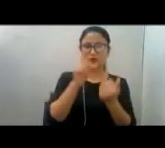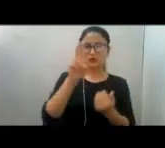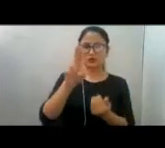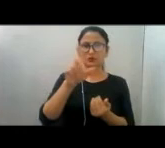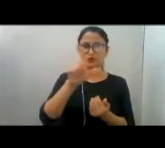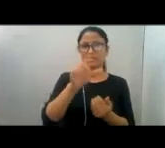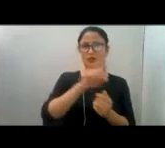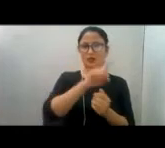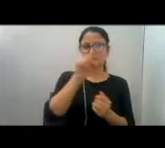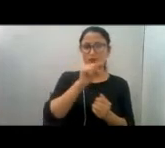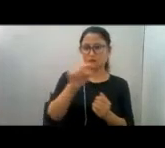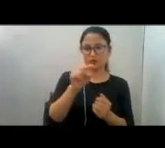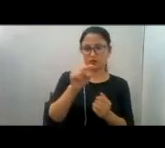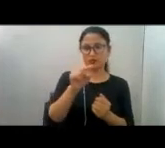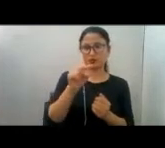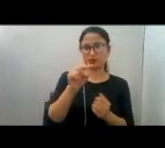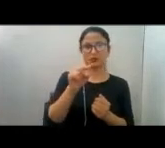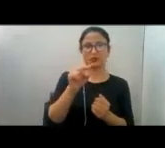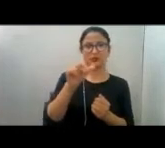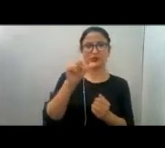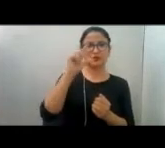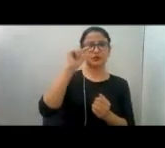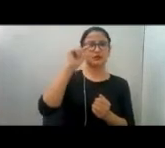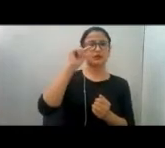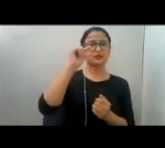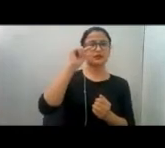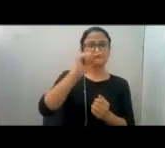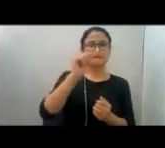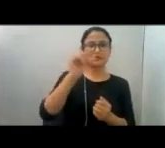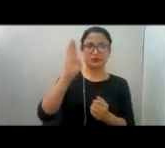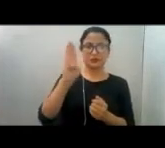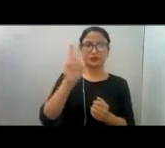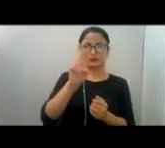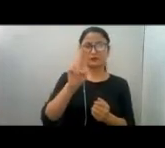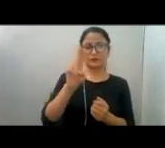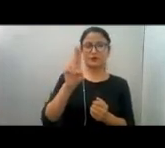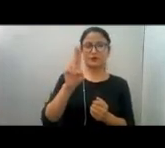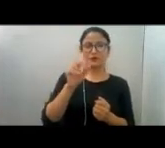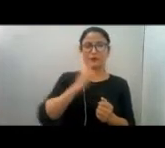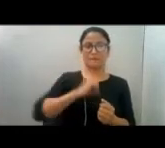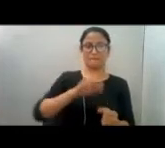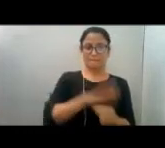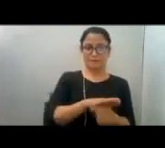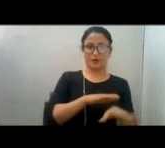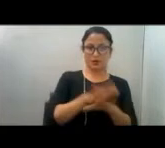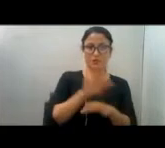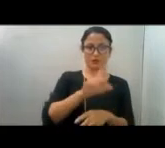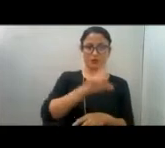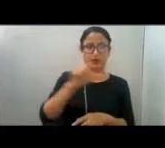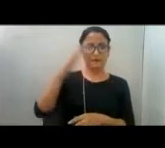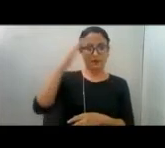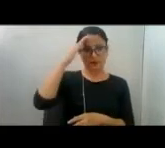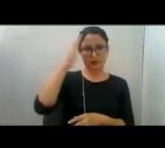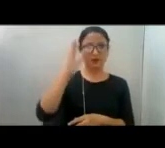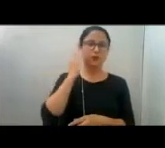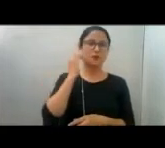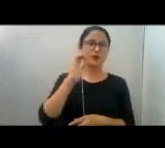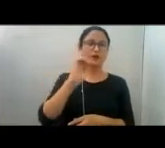27% जिबिपी सर्भाइभरहरूको सहभागी छ. त्यसै गरी नेपाल प्रहरीको महिला